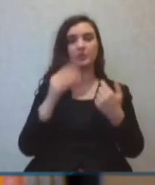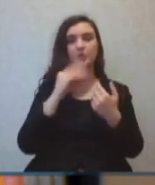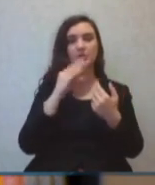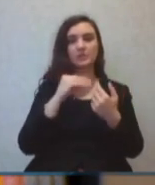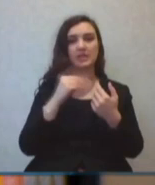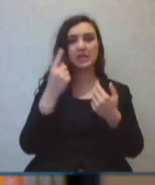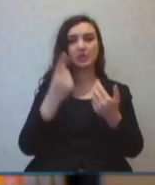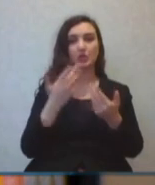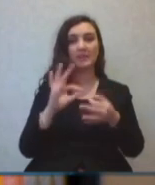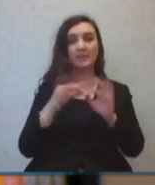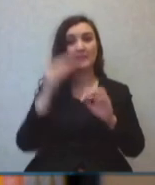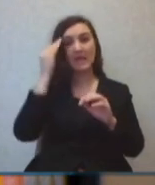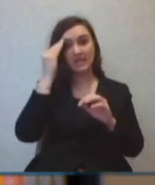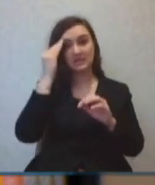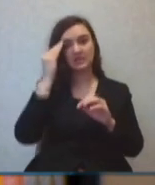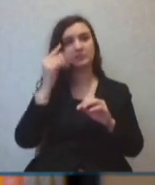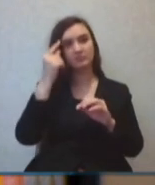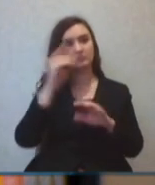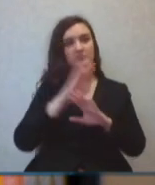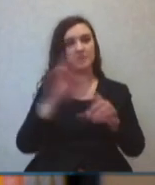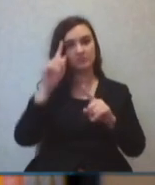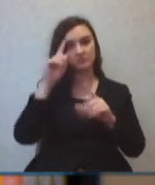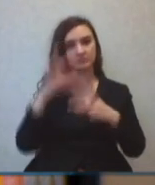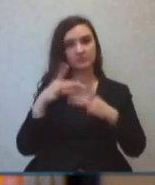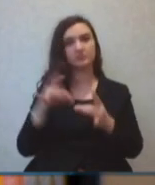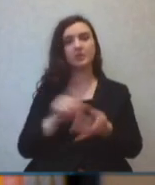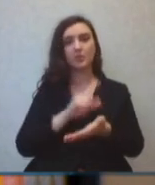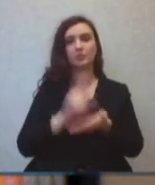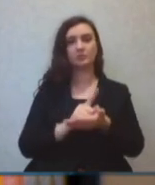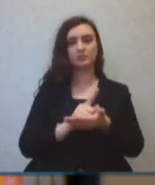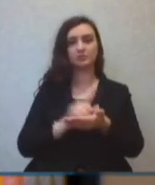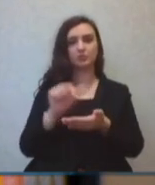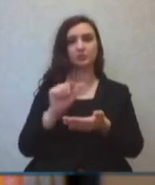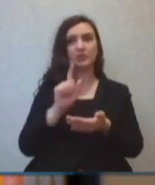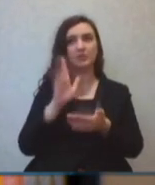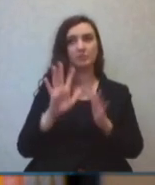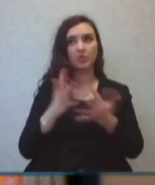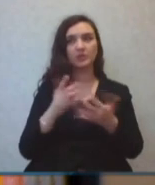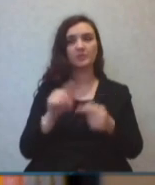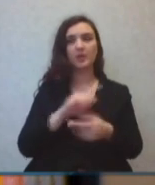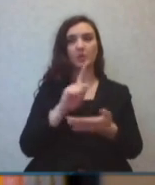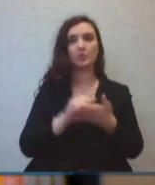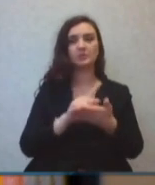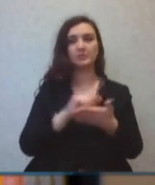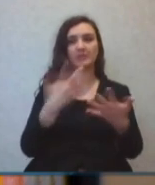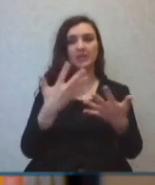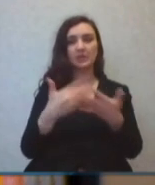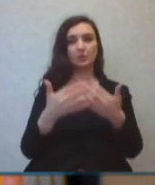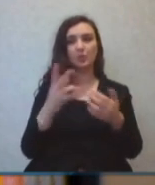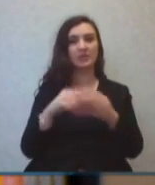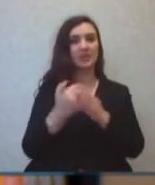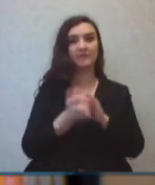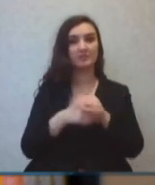ერთი რომელიმე აზრი აგვეკვიატება, რომ აუცილებლად ცუდი რამ მოხდება, რომ აუცილებლად ხელი თუ არ